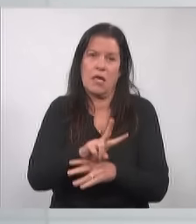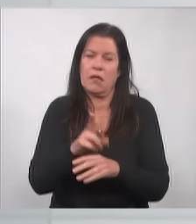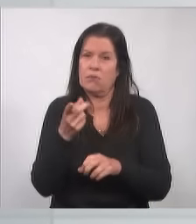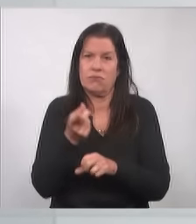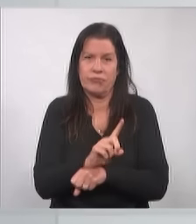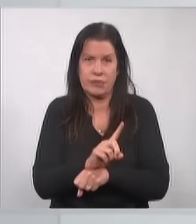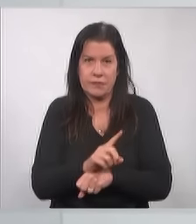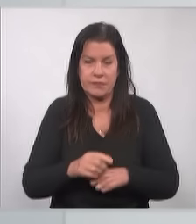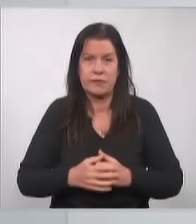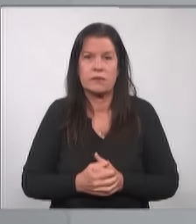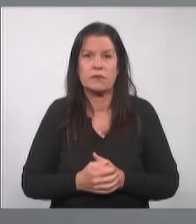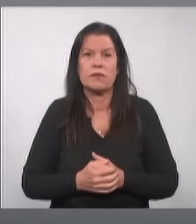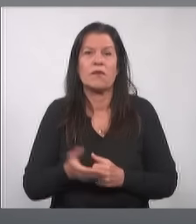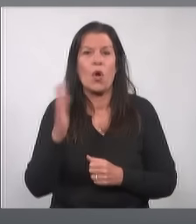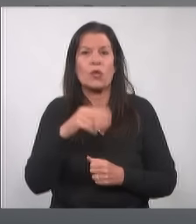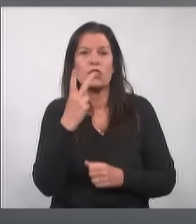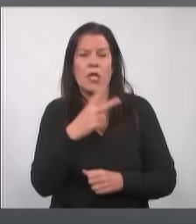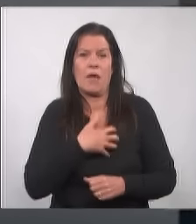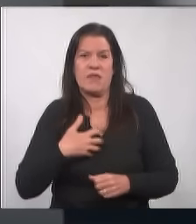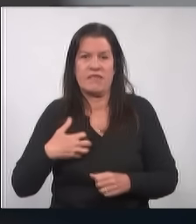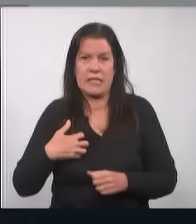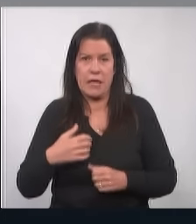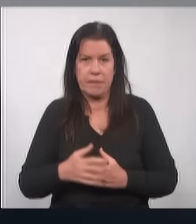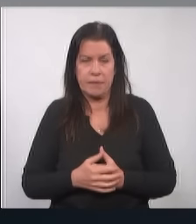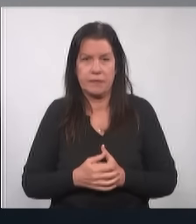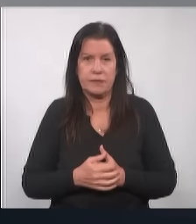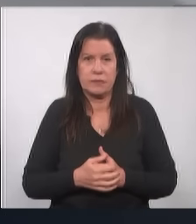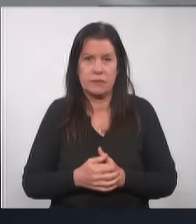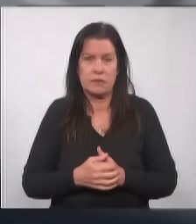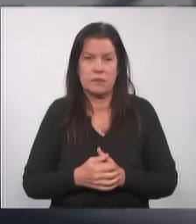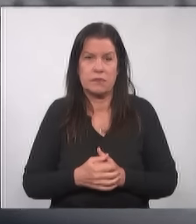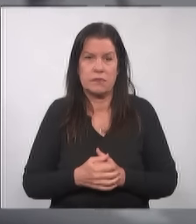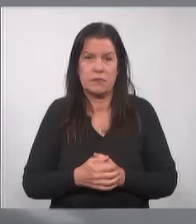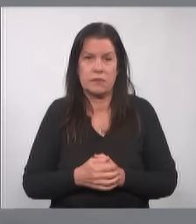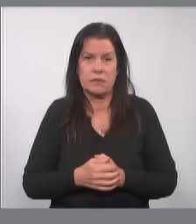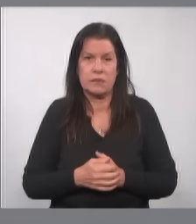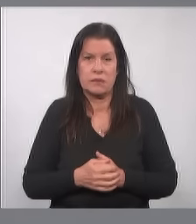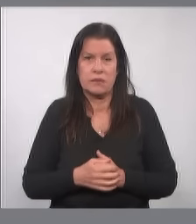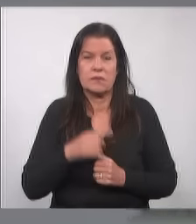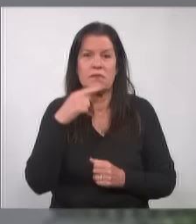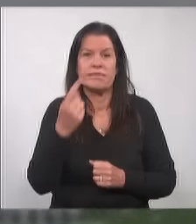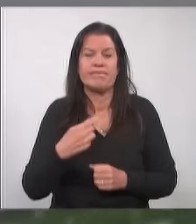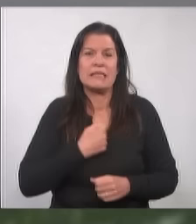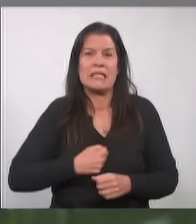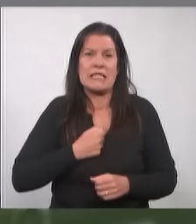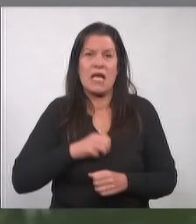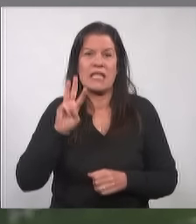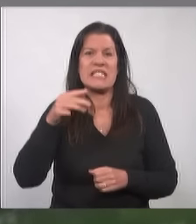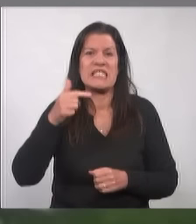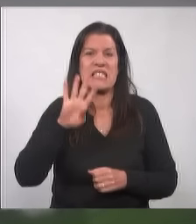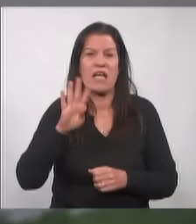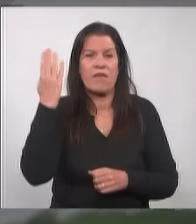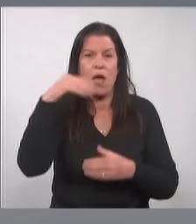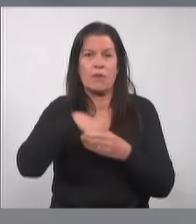אור יוסף נפצעים. נעצר סגב אחד בתוך הקרקן, דבר עליהם RPG, שניים לפנים, סגב אחד